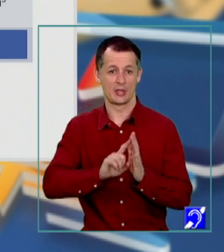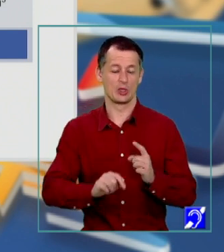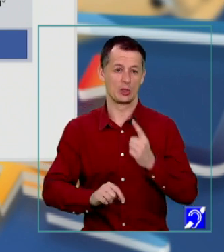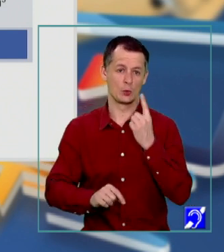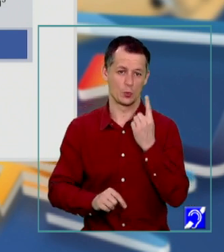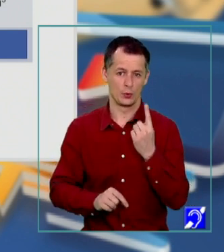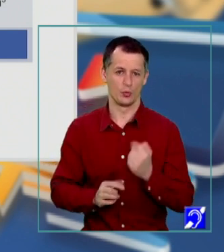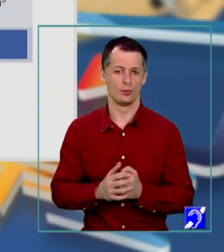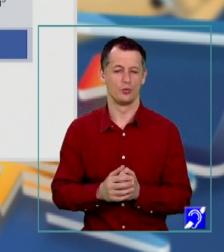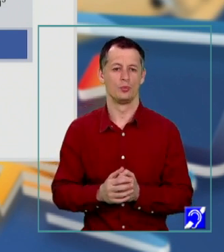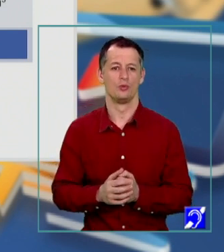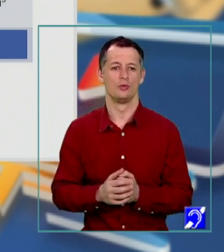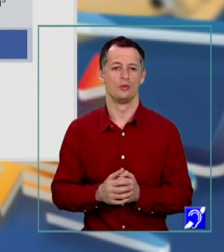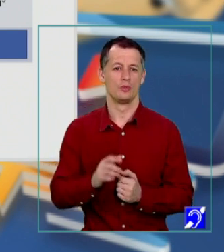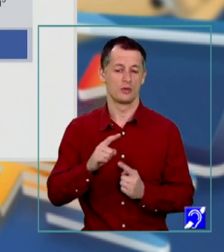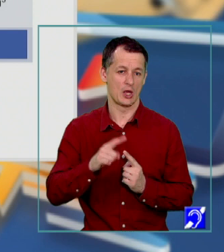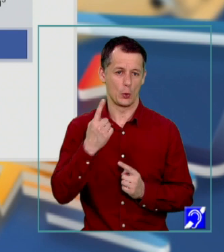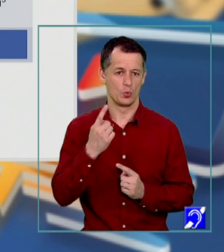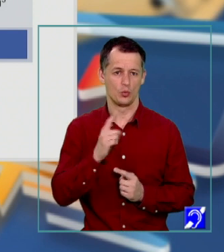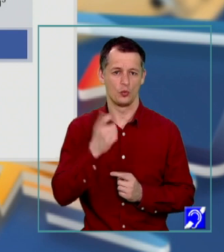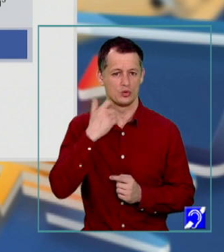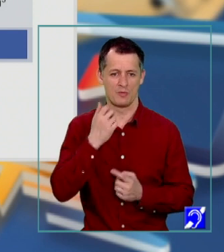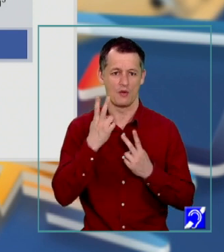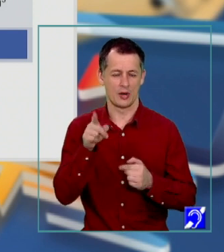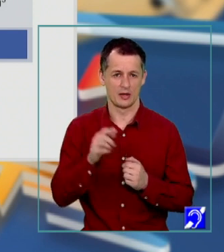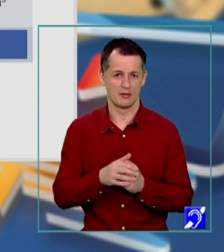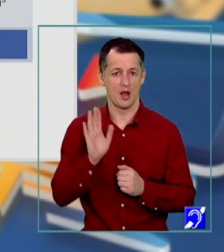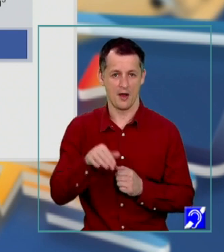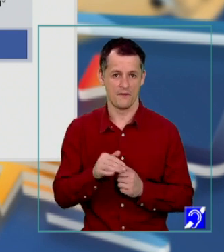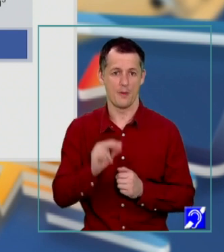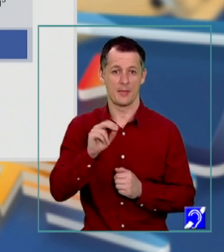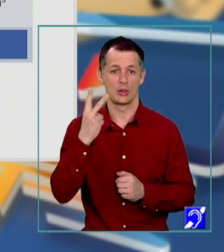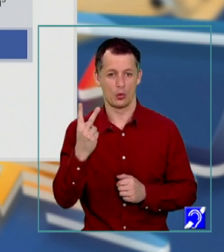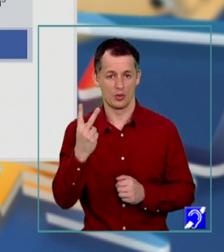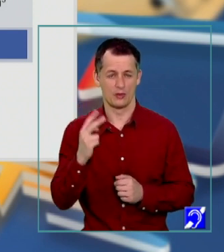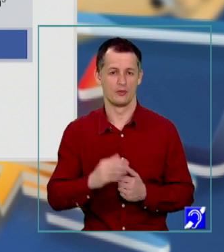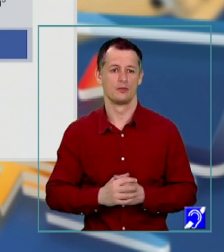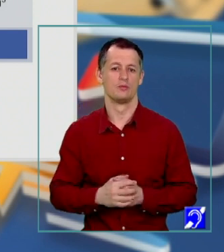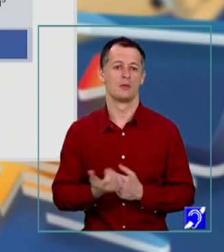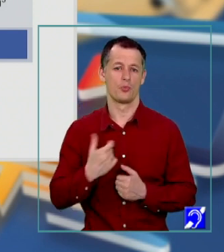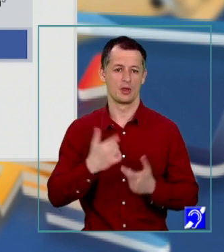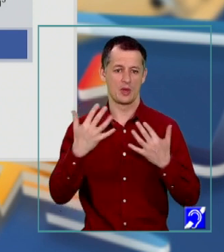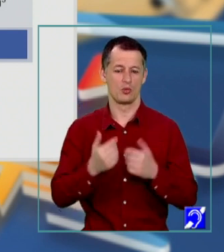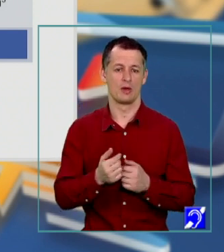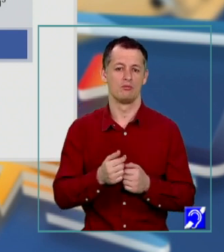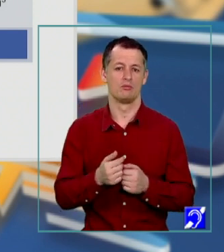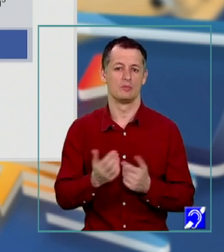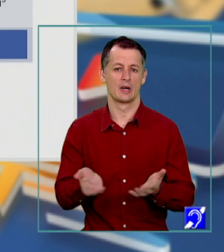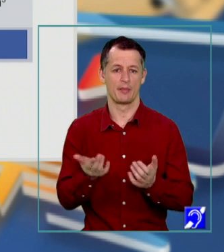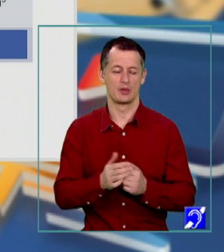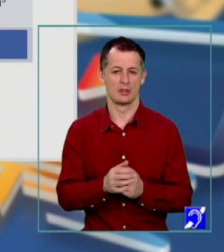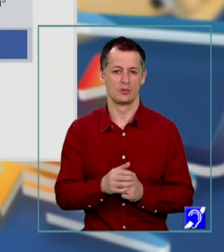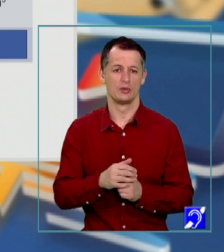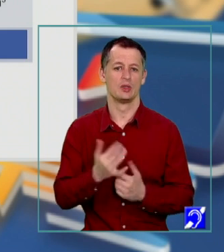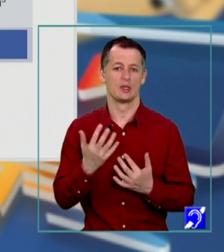nu știm valoarea ei, dar deocamdată nu ne interesează, avem valoarea lui pe 2, putem calcula rapid cât este